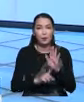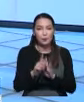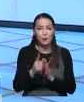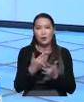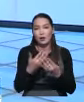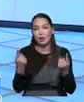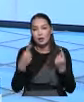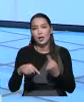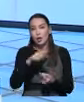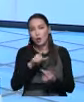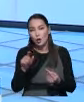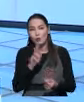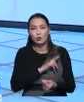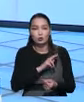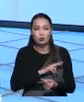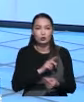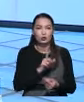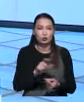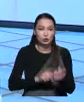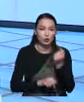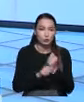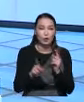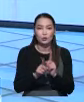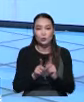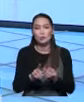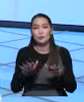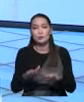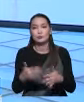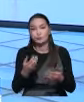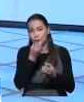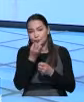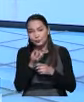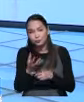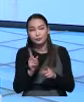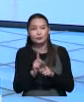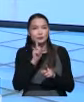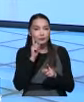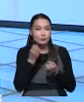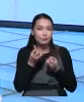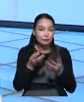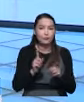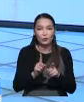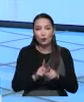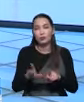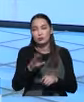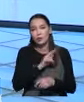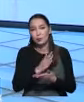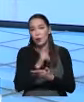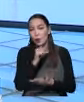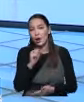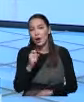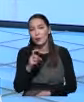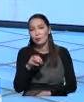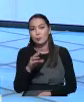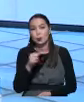басшыларына дейін төңірегін көркейтіп, мекендерін көгалдандыру ісіне көңіл бөліп жатыр. Ауқымды акцияға Қостанайдағы Ахмет Байтұрсынұлы